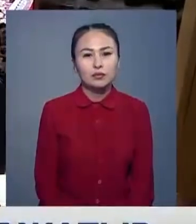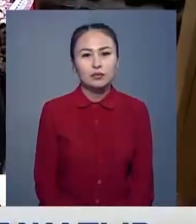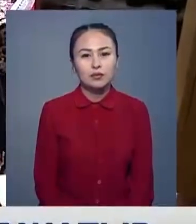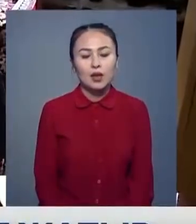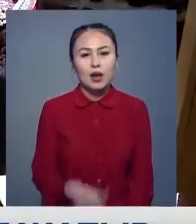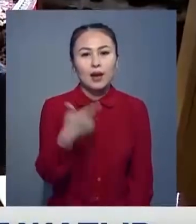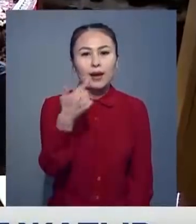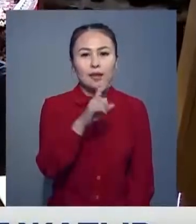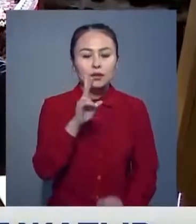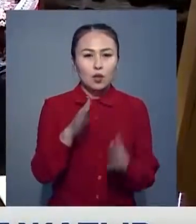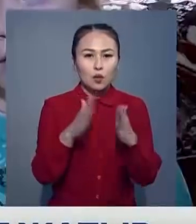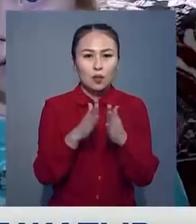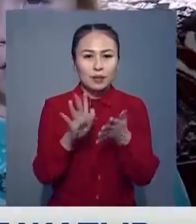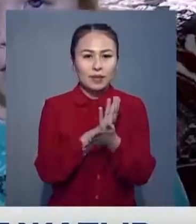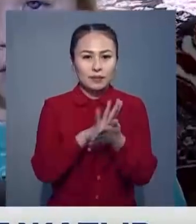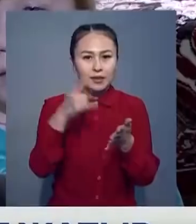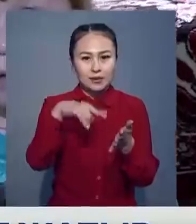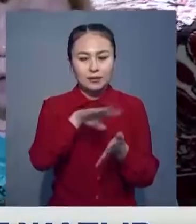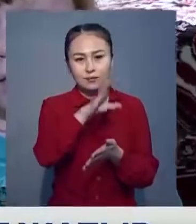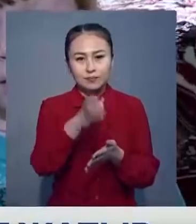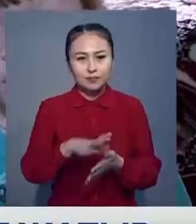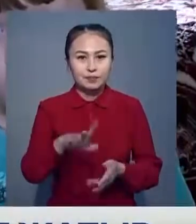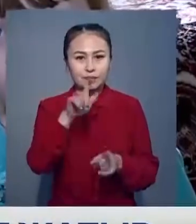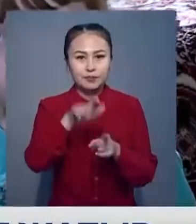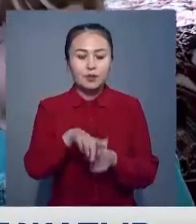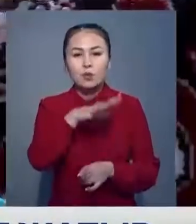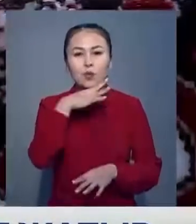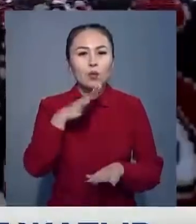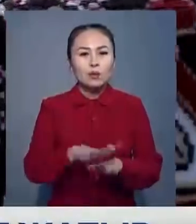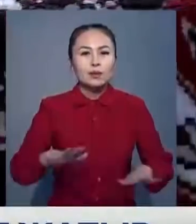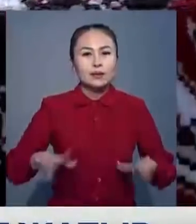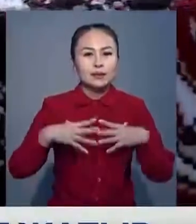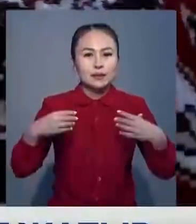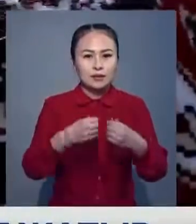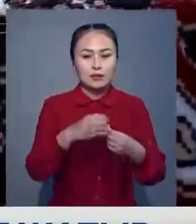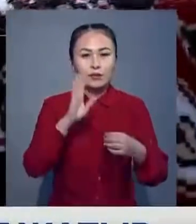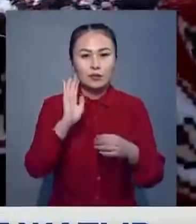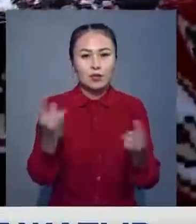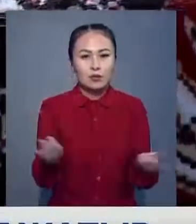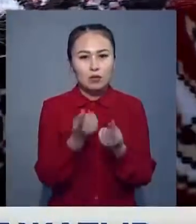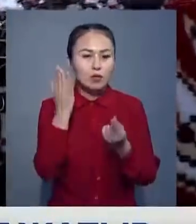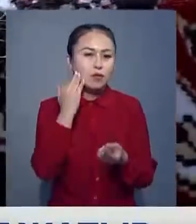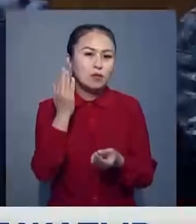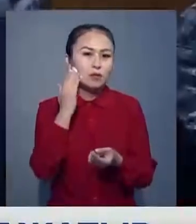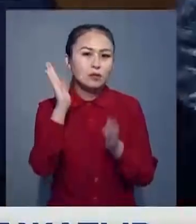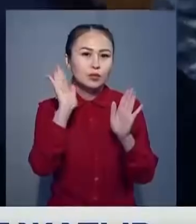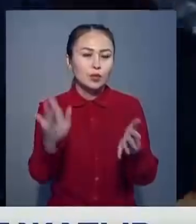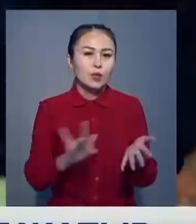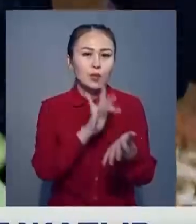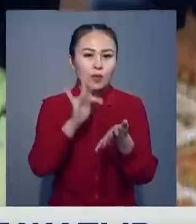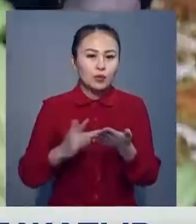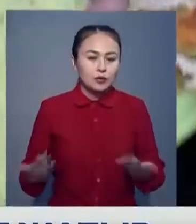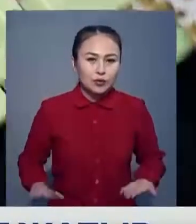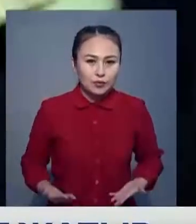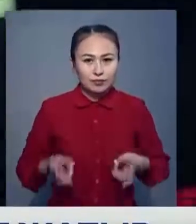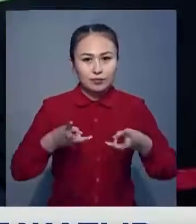Газ құбыры үйіне тегін тартылғандардың бірі Павел Анищенко. Ол көпбалалы отбасы ретінде әлеуметтік жеңілдікті пайдаланып отыр. Қала тұрғыны енді көмір